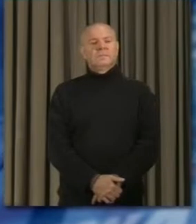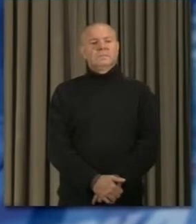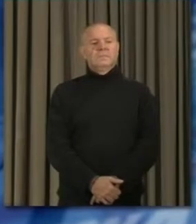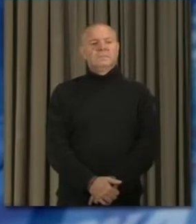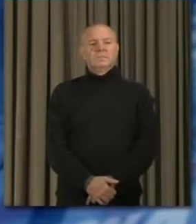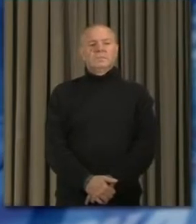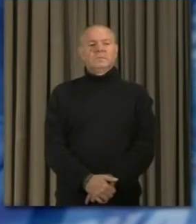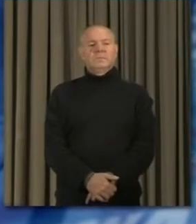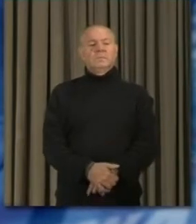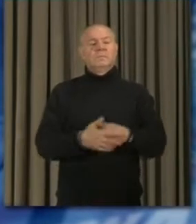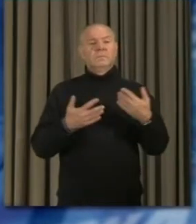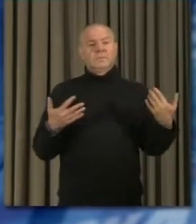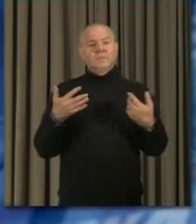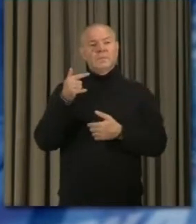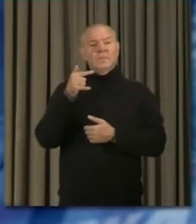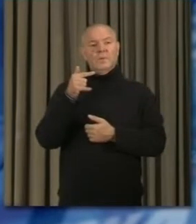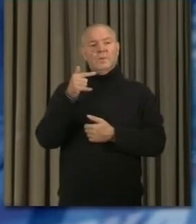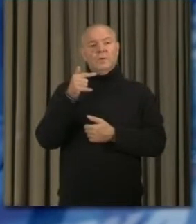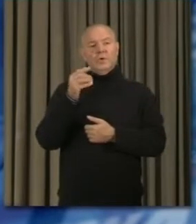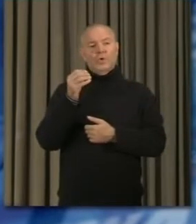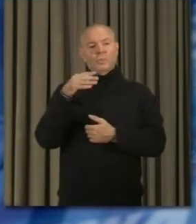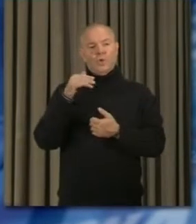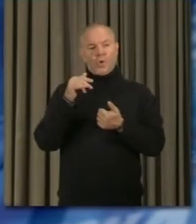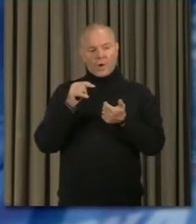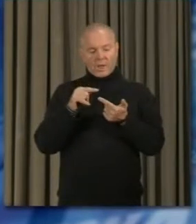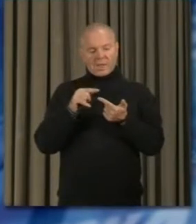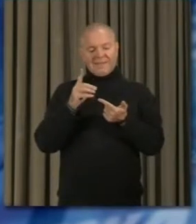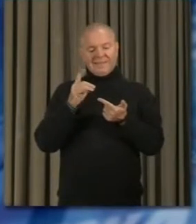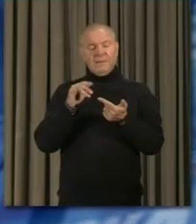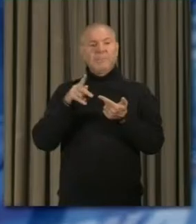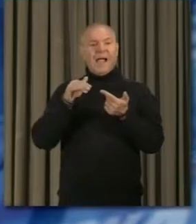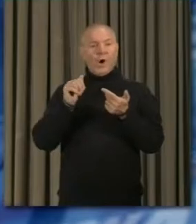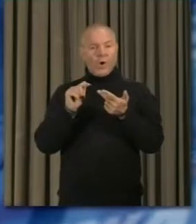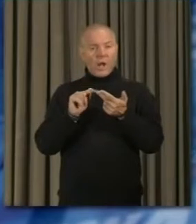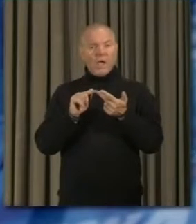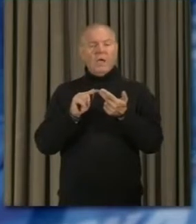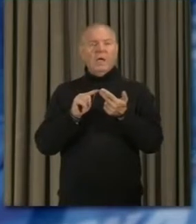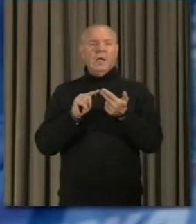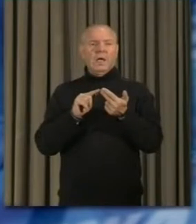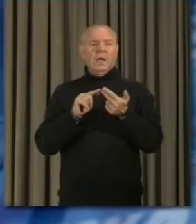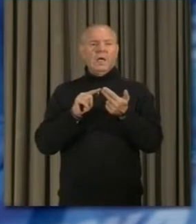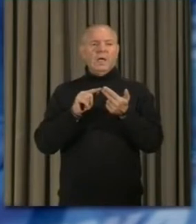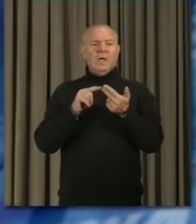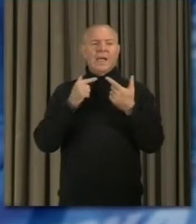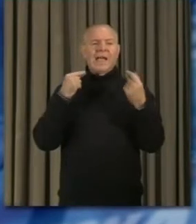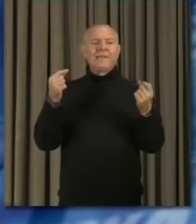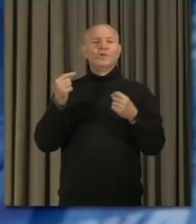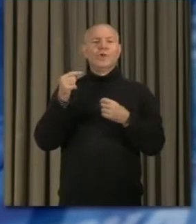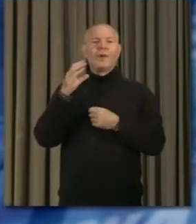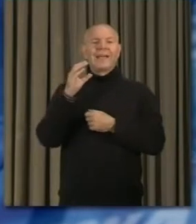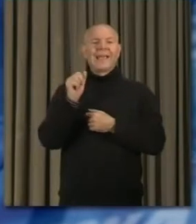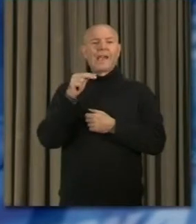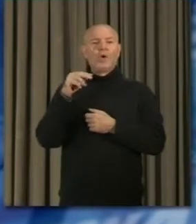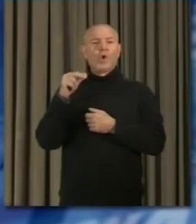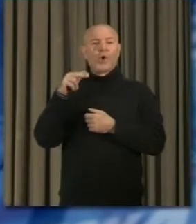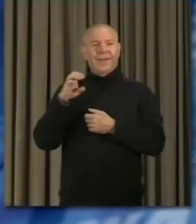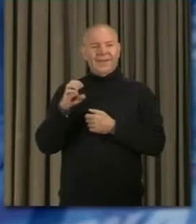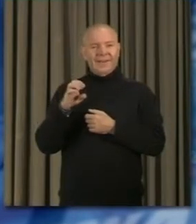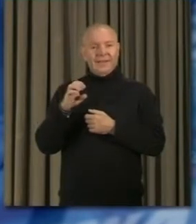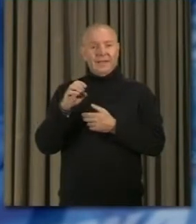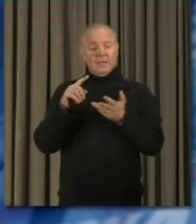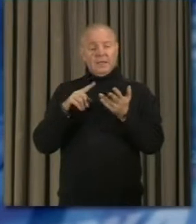Nadia Tomola, Periccioli Giovanni, Di Paola Giovanni e Angelo Cannuni. più, Davide